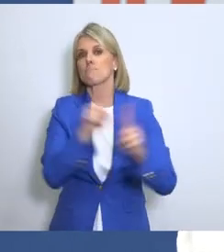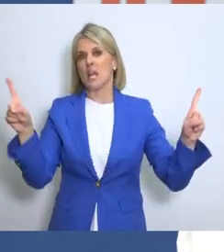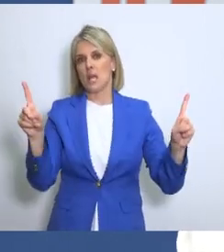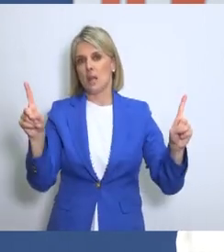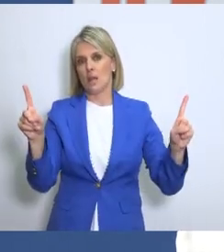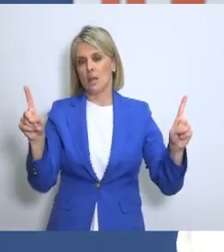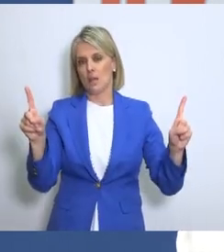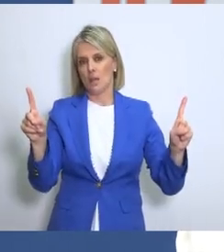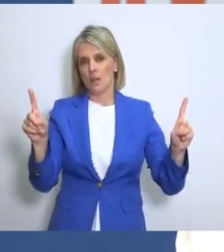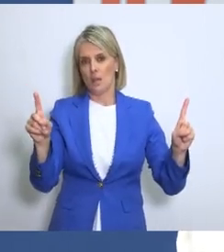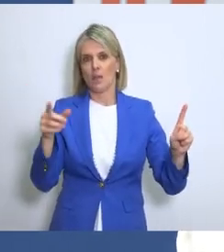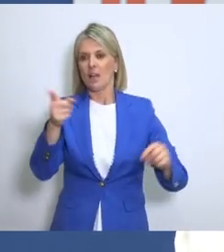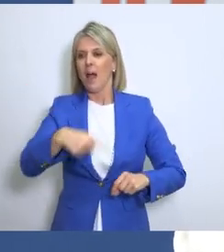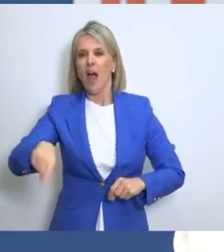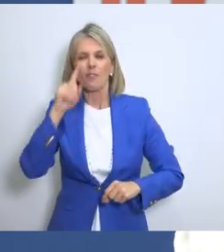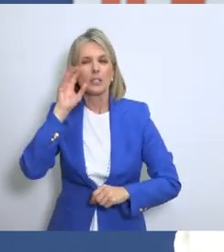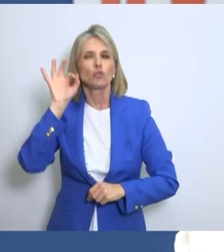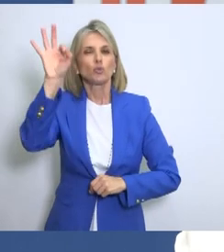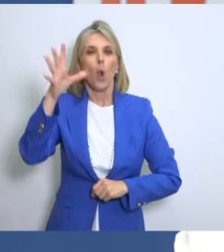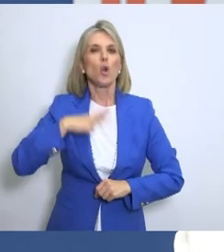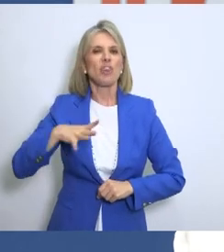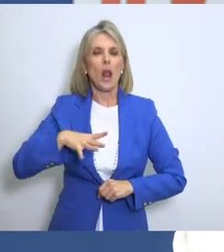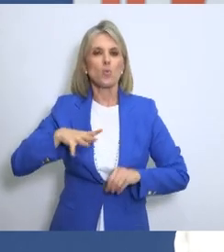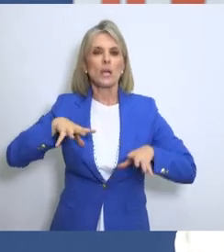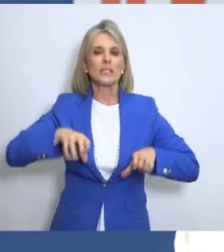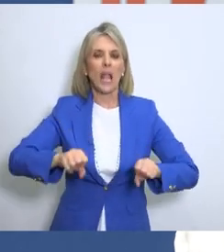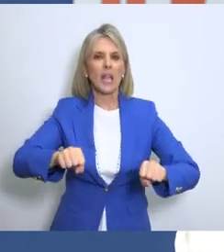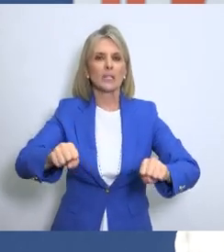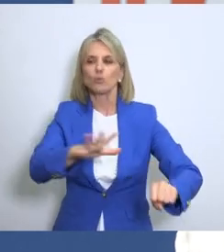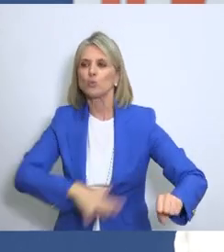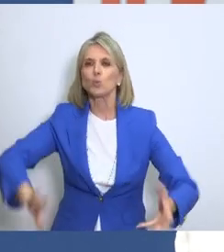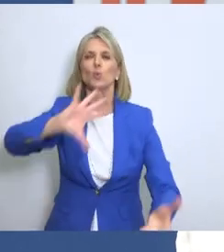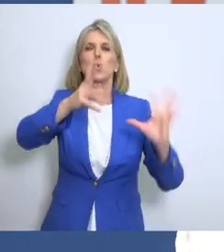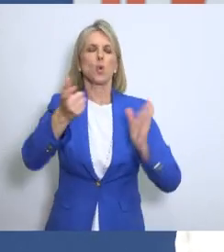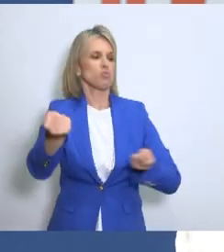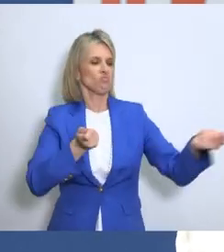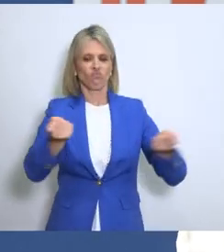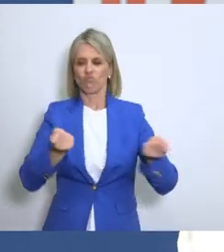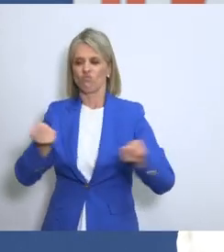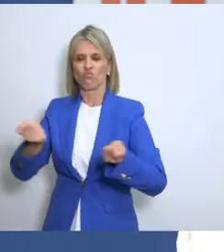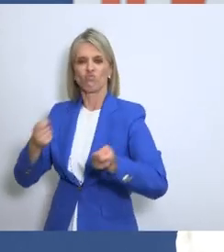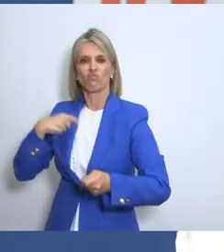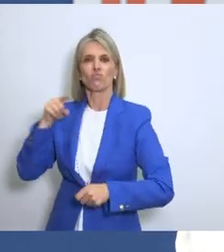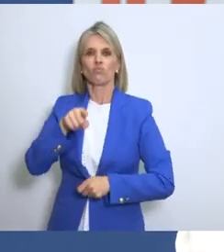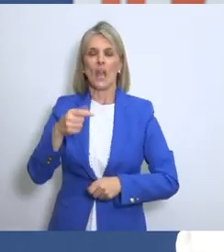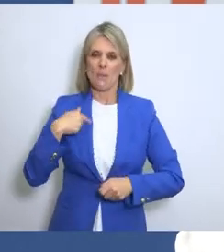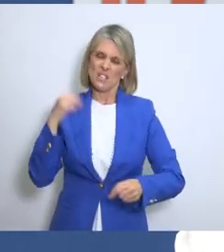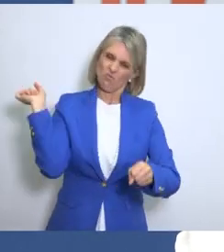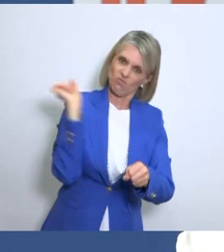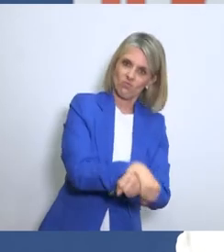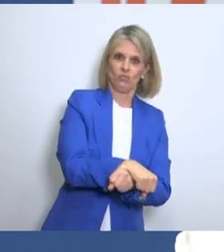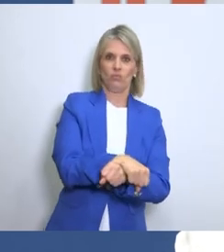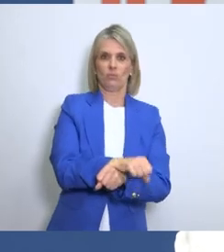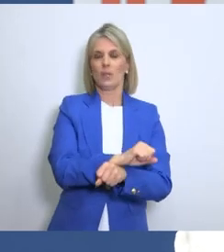ουρά κανενός υπεριαλιστή, ούτε δυτικού ούτε ανατολικού, που θα παλεύει μέσα στην ίδια μας τη χώρα για να ιτηθεί η δική μας αστική